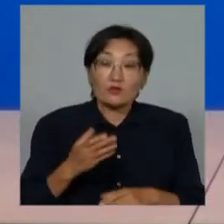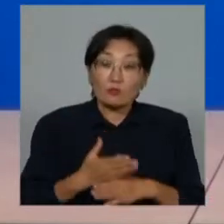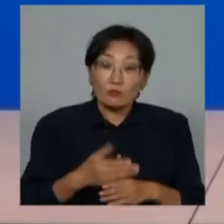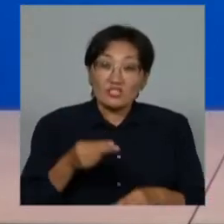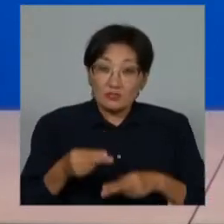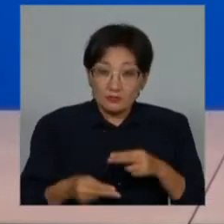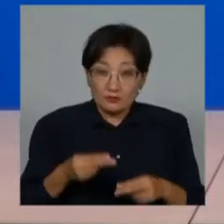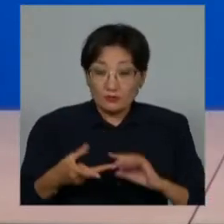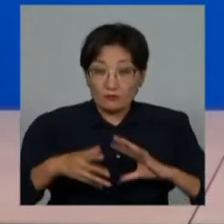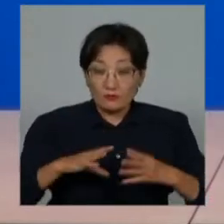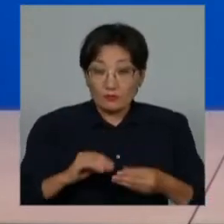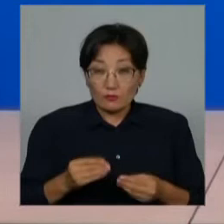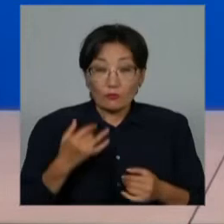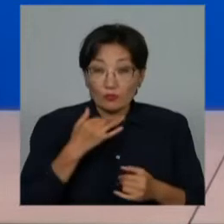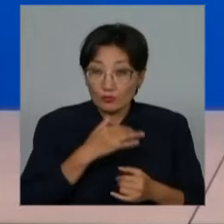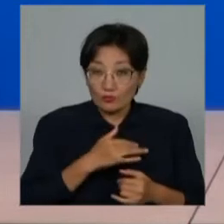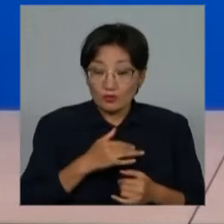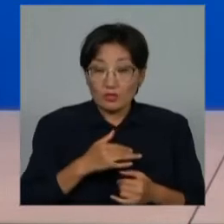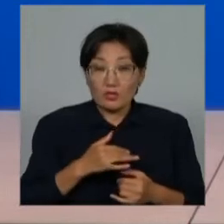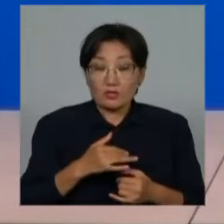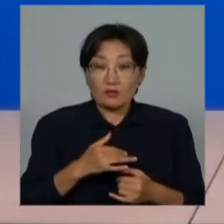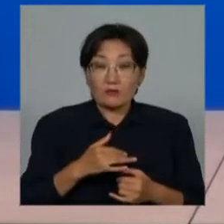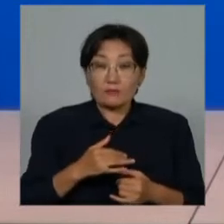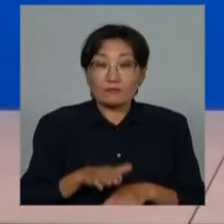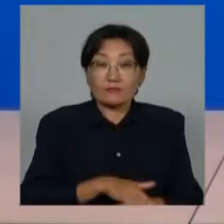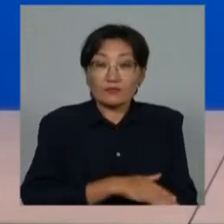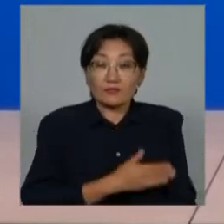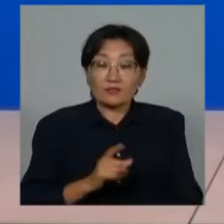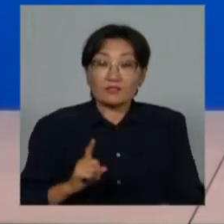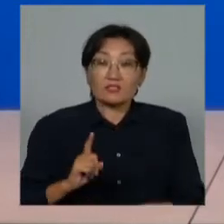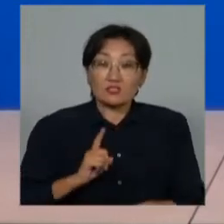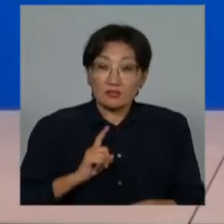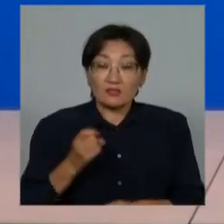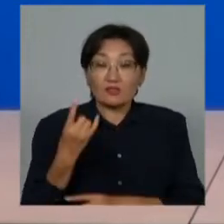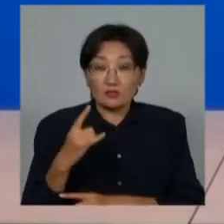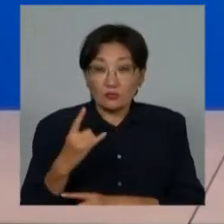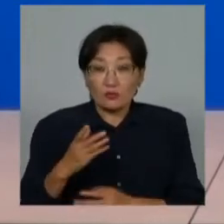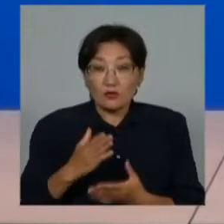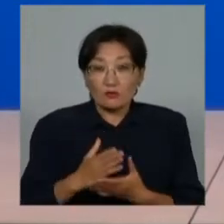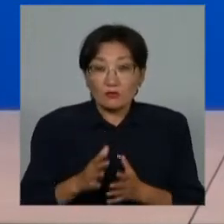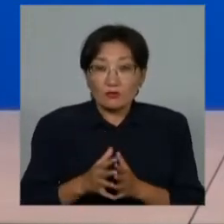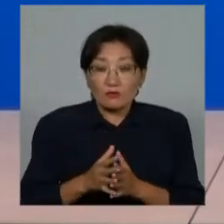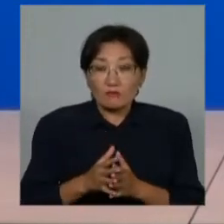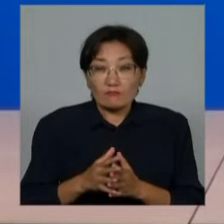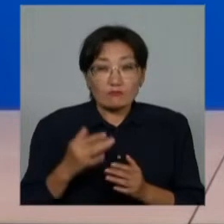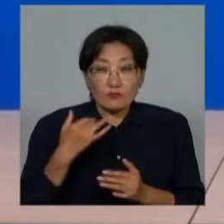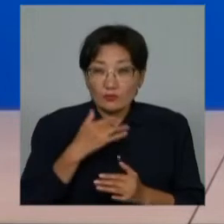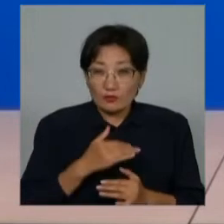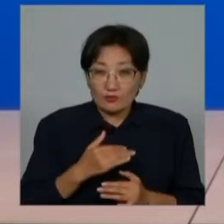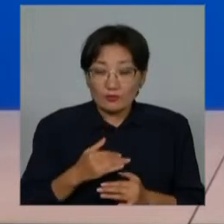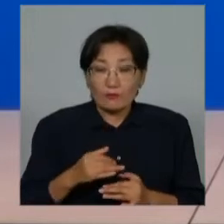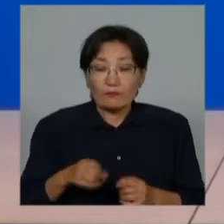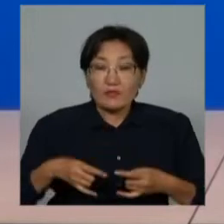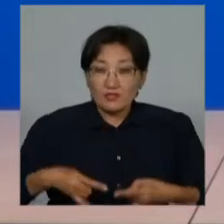сечения. В результате чего многие, порой долгожданные, новорожденные, имеют кучу врожденных патологий